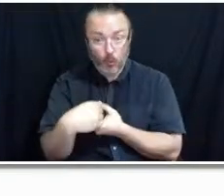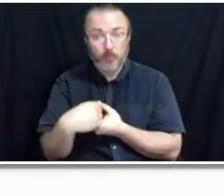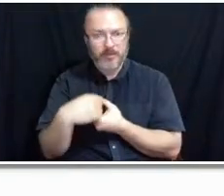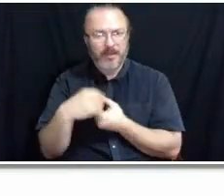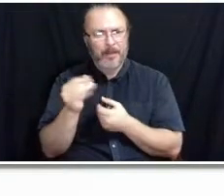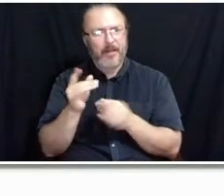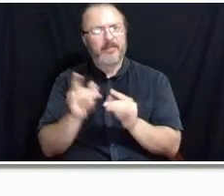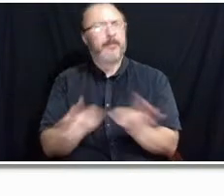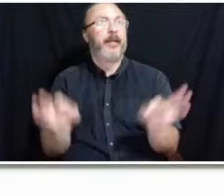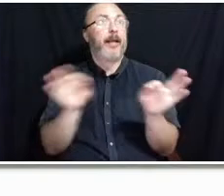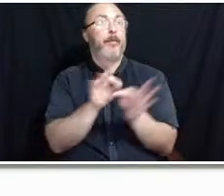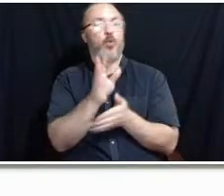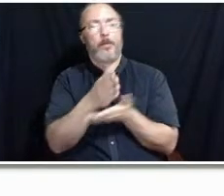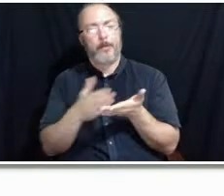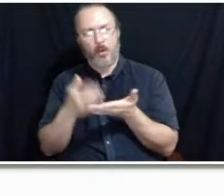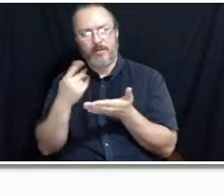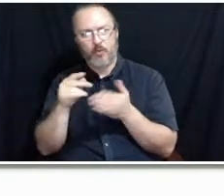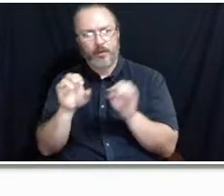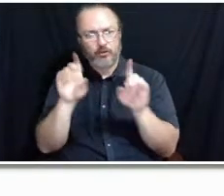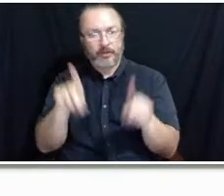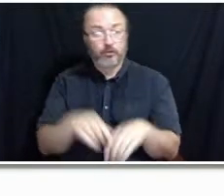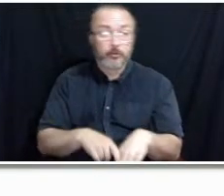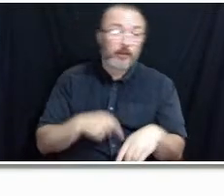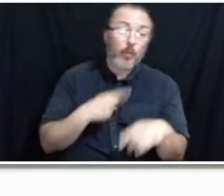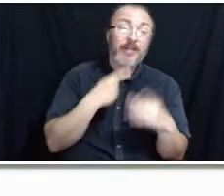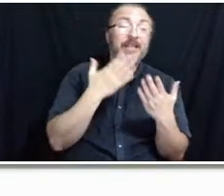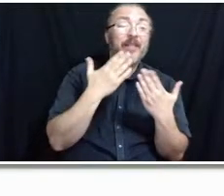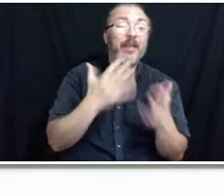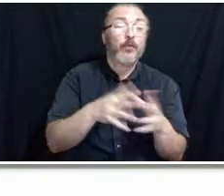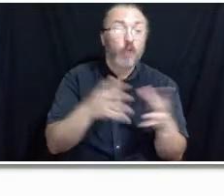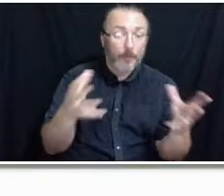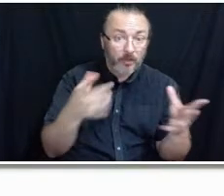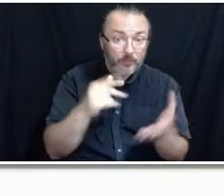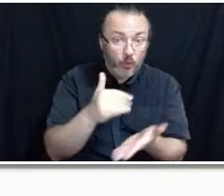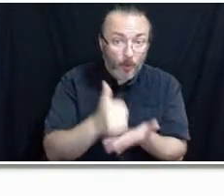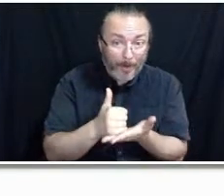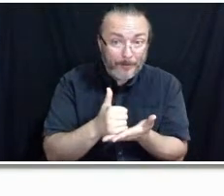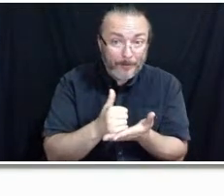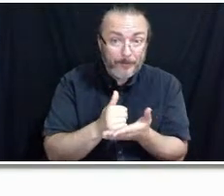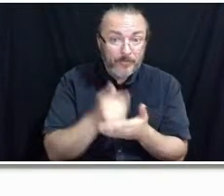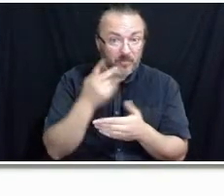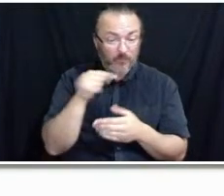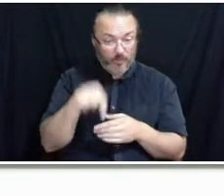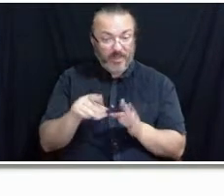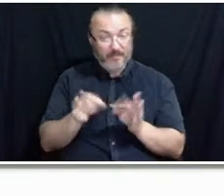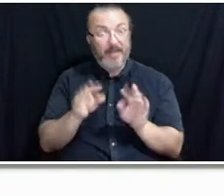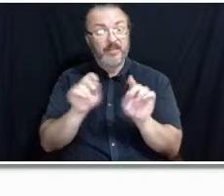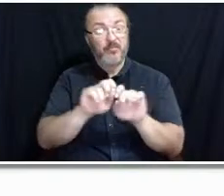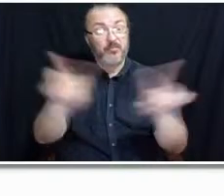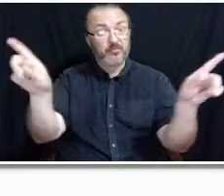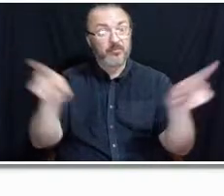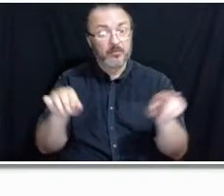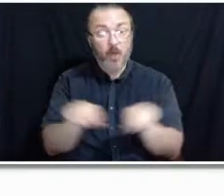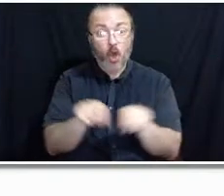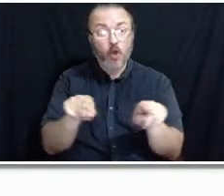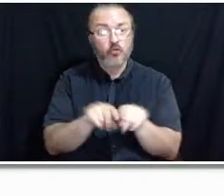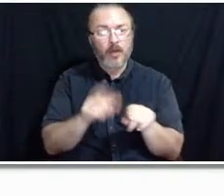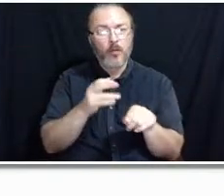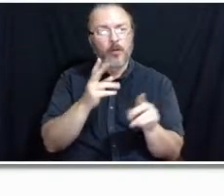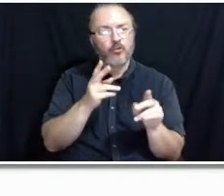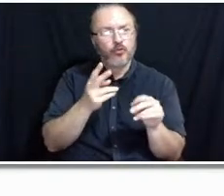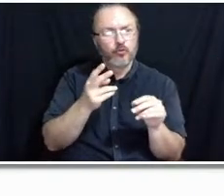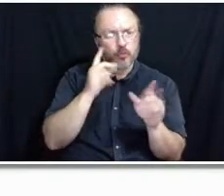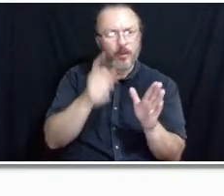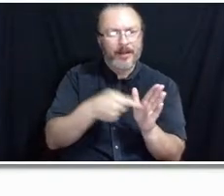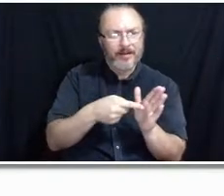l'avenir de l'éducation. Nous vous remercions beaucoup de votre aide pour diffuser tous ces messages et j'appelle votre attention